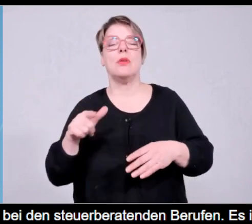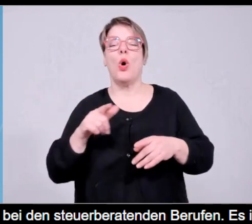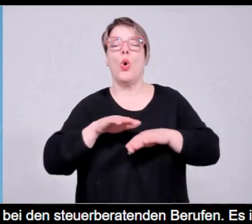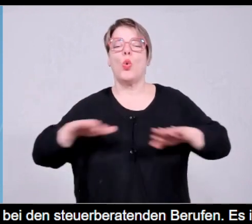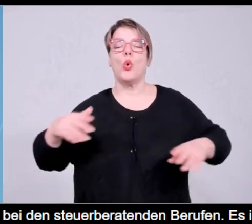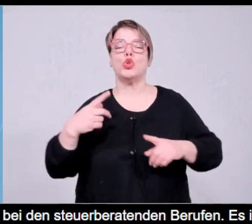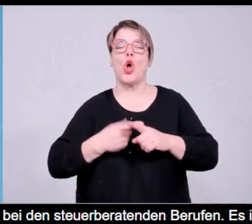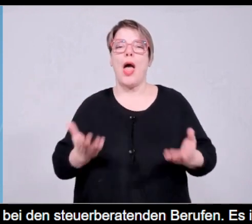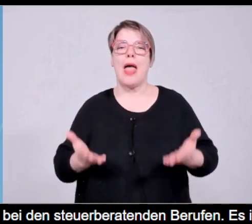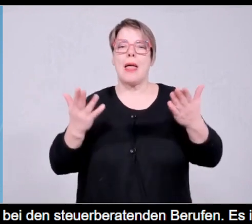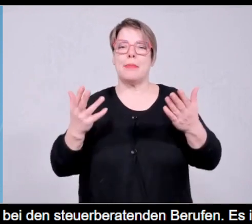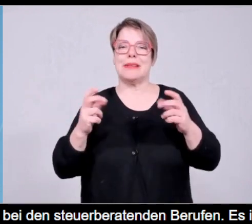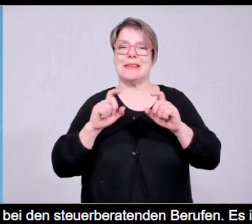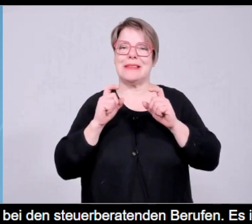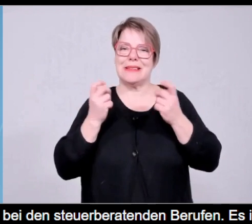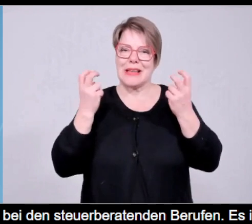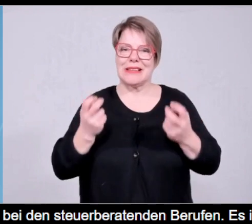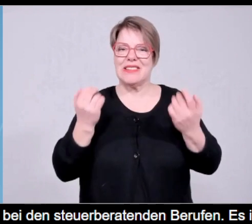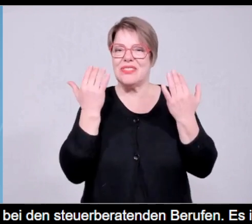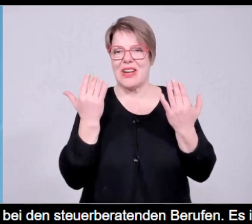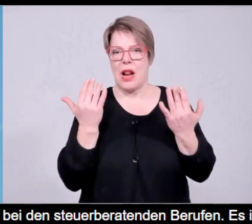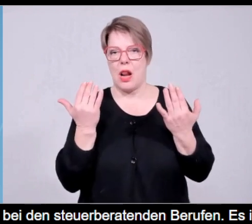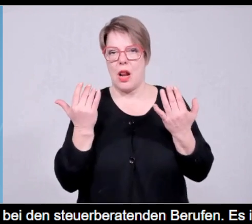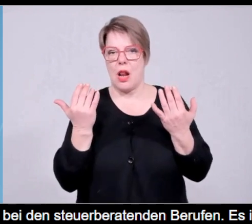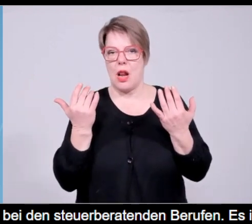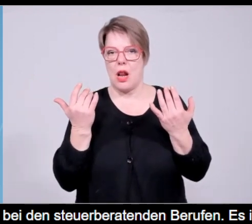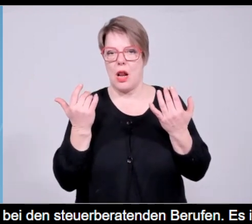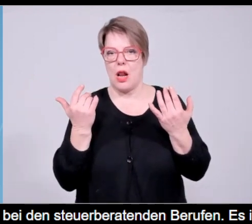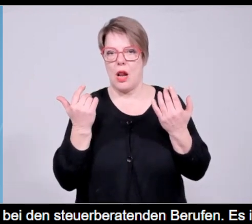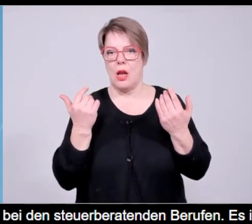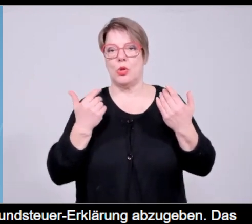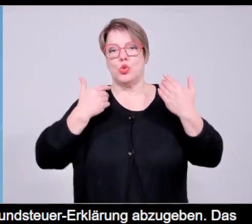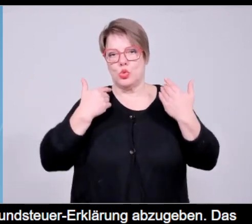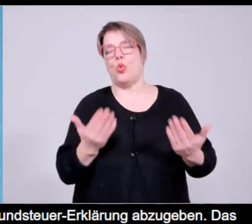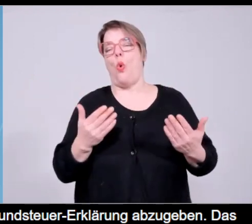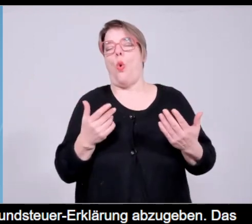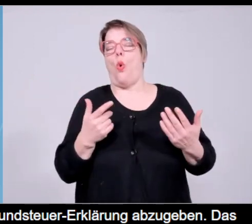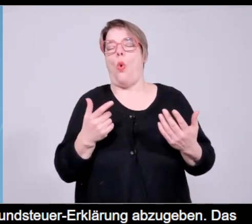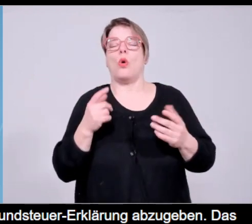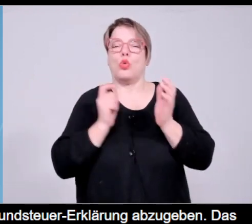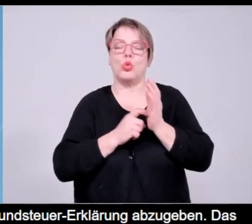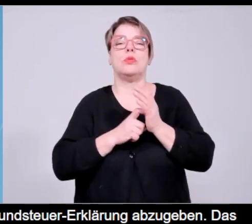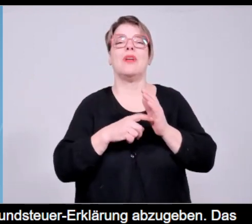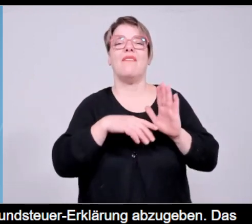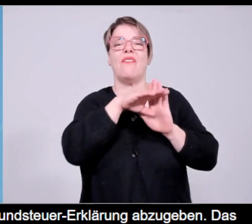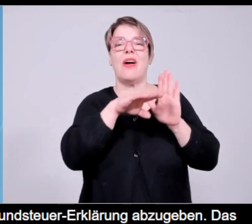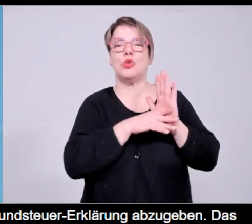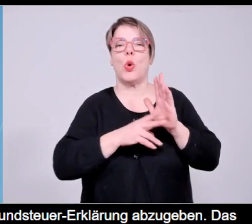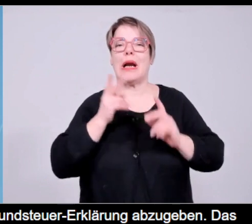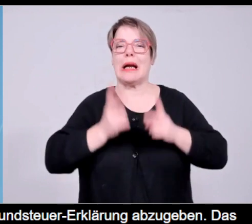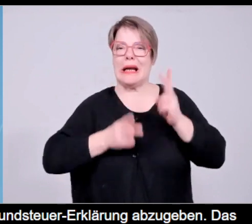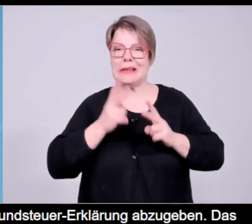behaftet. Der Staat ist hier letztlich Dienstleister für die Kommunen. Und ich möchte mich an der Stelle auch sehr bedanken bei der